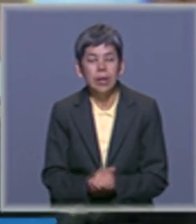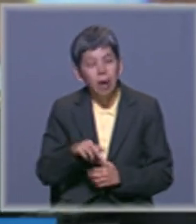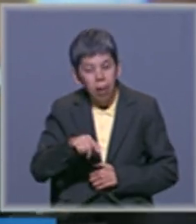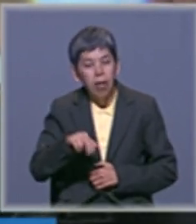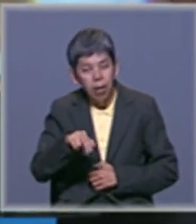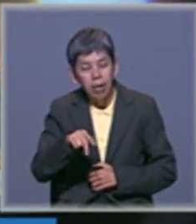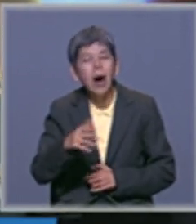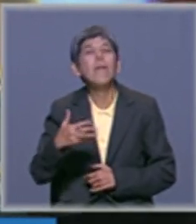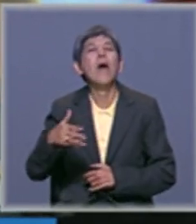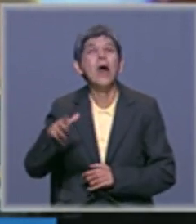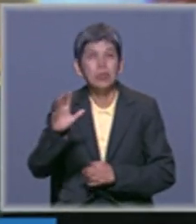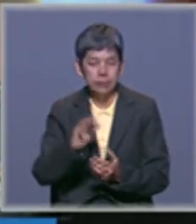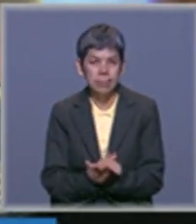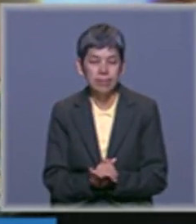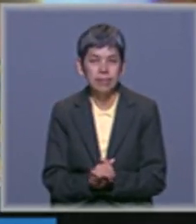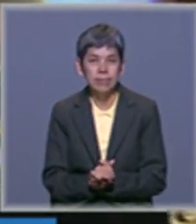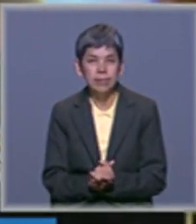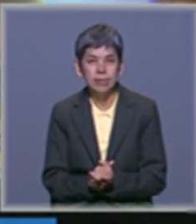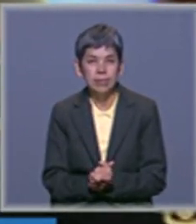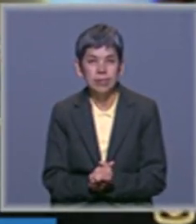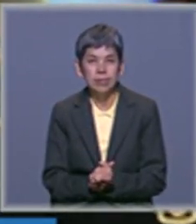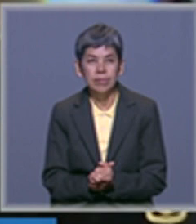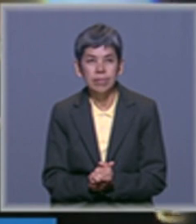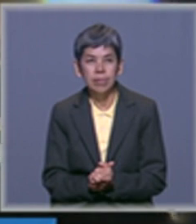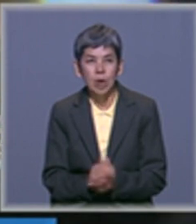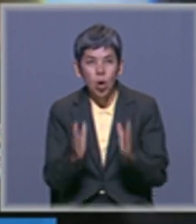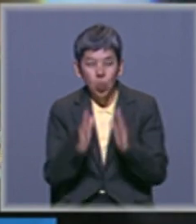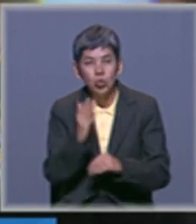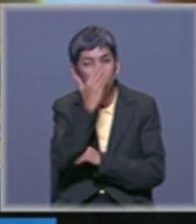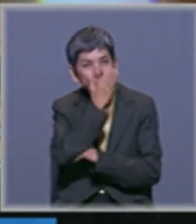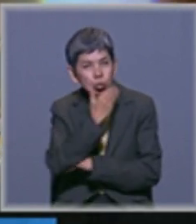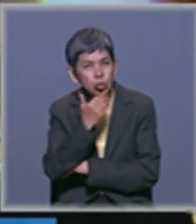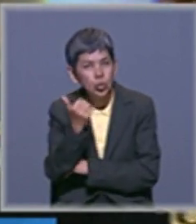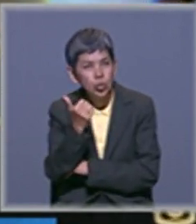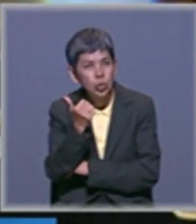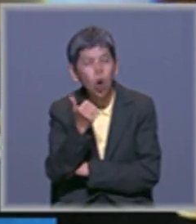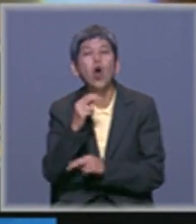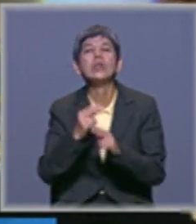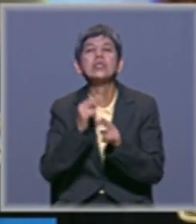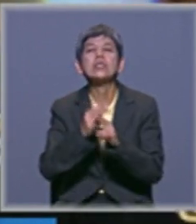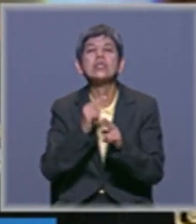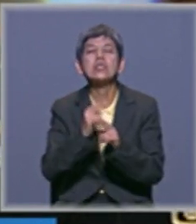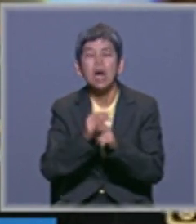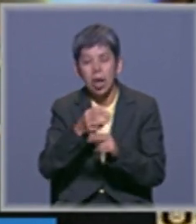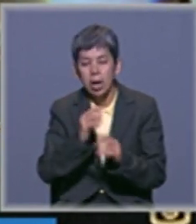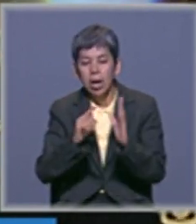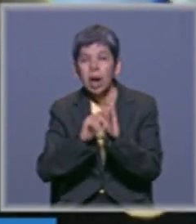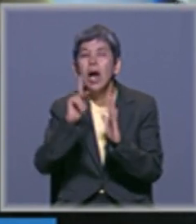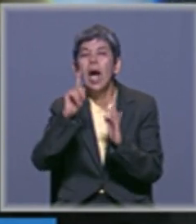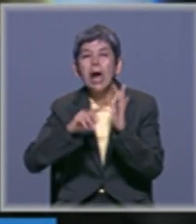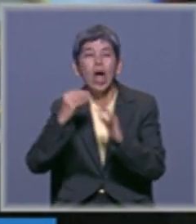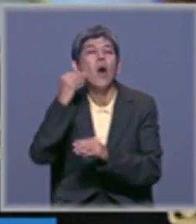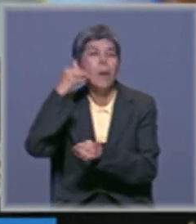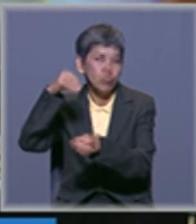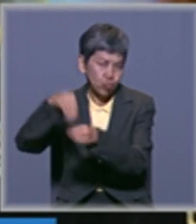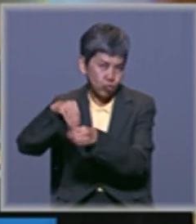จ๋วกลับไปแล้วเดินไม่ไหว คนที่สวยๆ ป้าแก้ว ป้าแก้วครับละอองแก้ว ป้าแก้วก็อยู่ที่บ้าน ละ